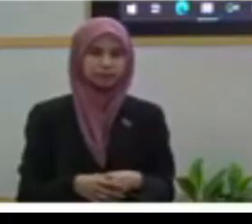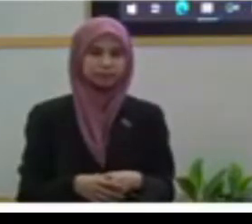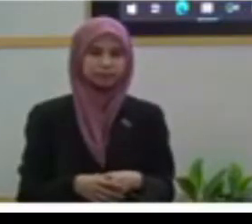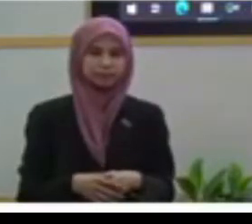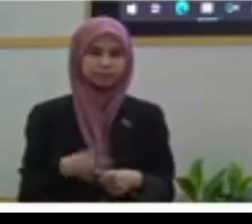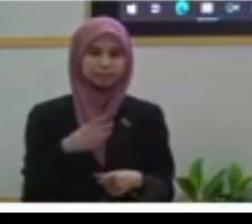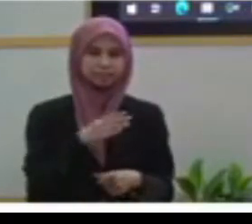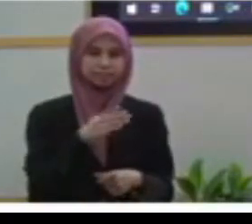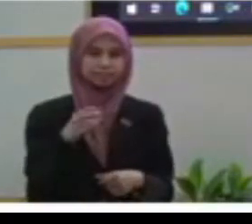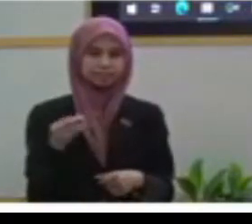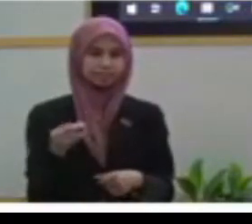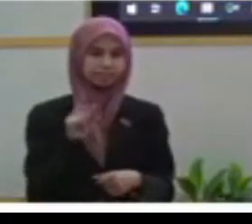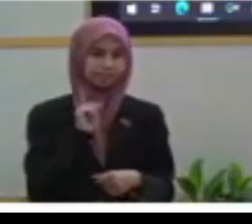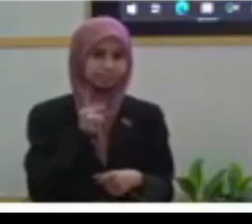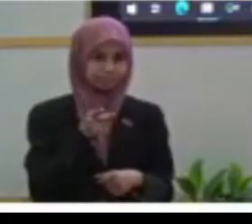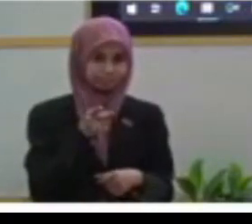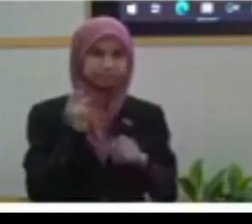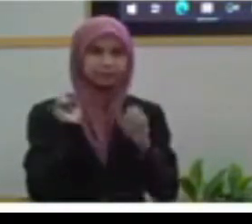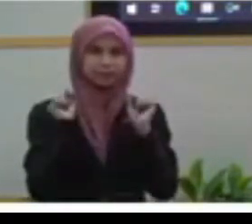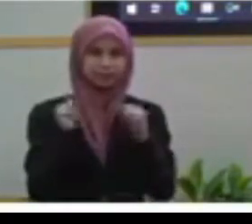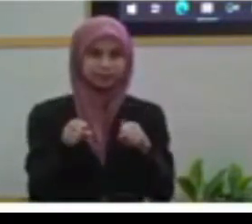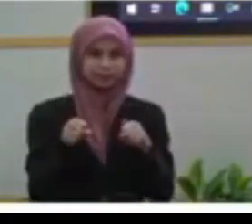Dan anda boleh